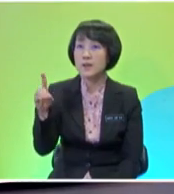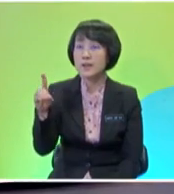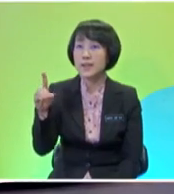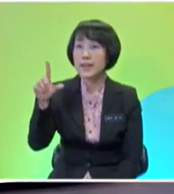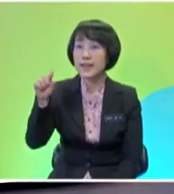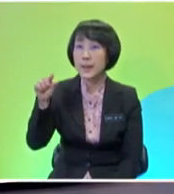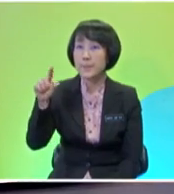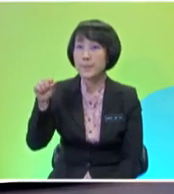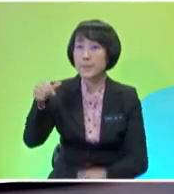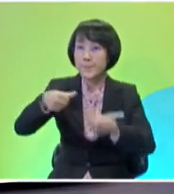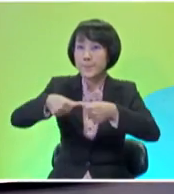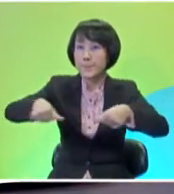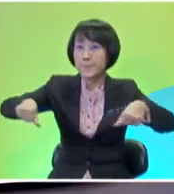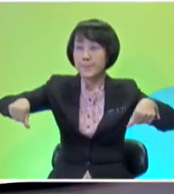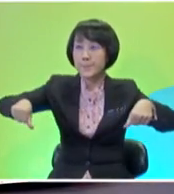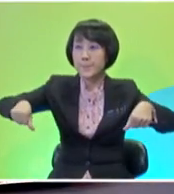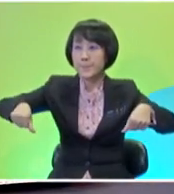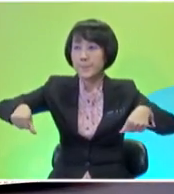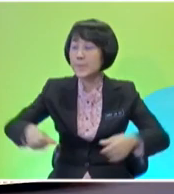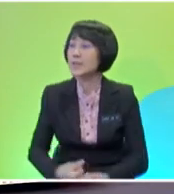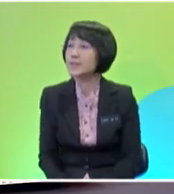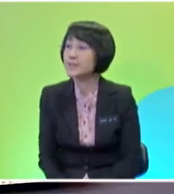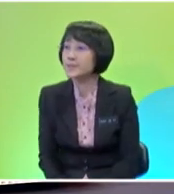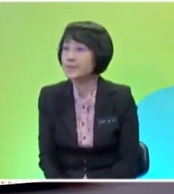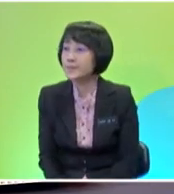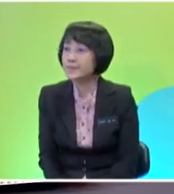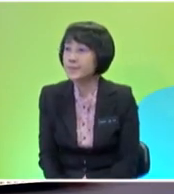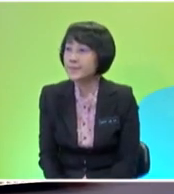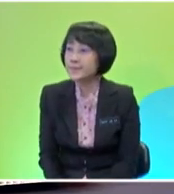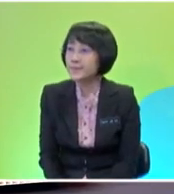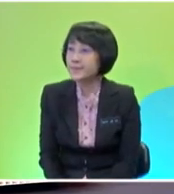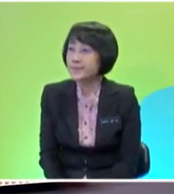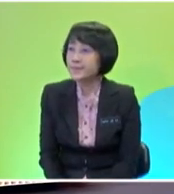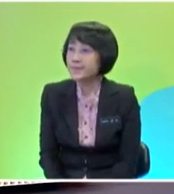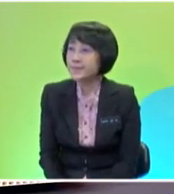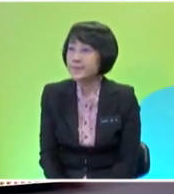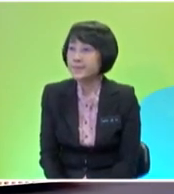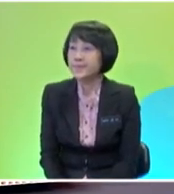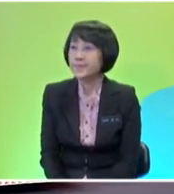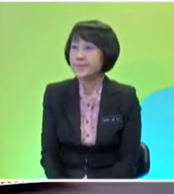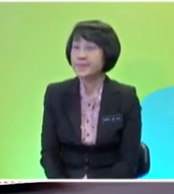Ini bahagian kipasnya di tepi-tepinya. Okey. Kita lekatkan.